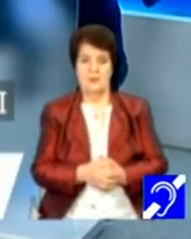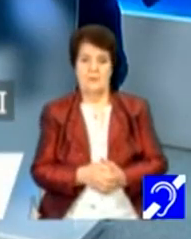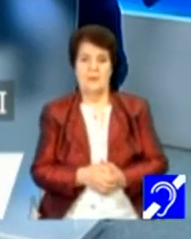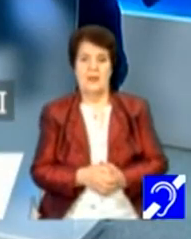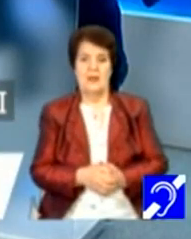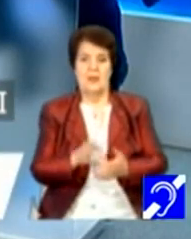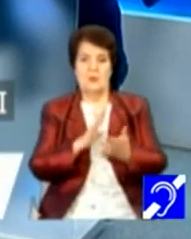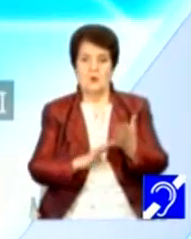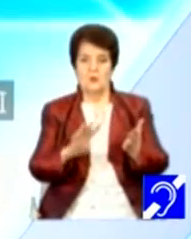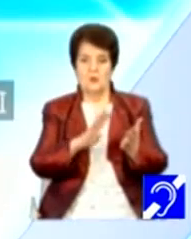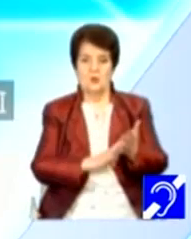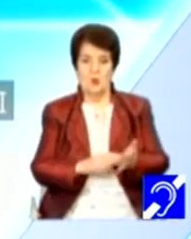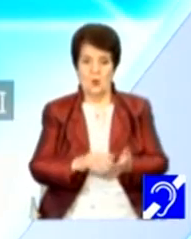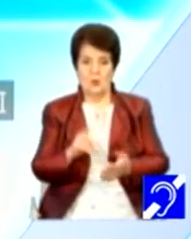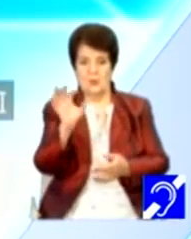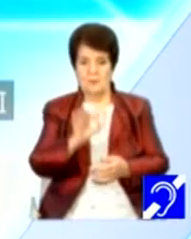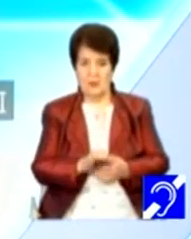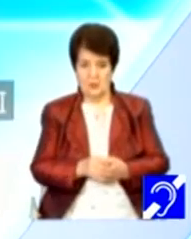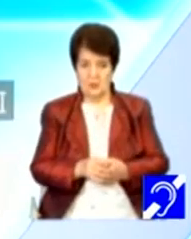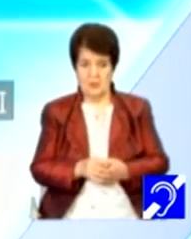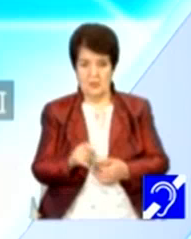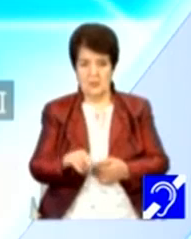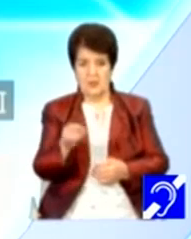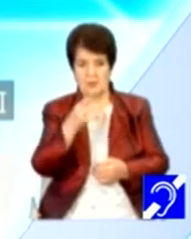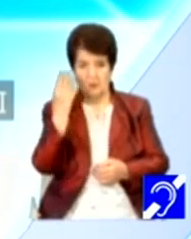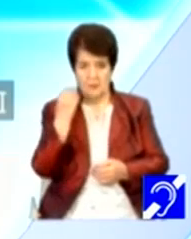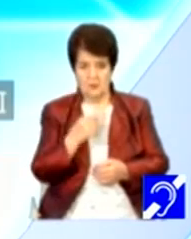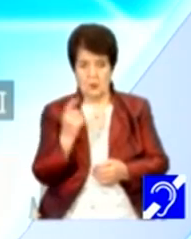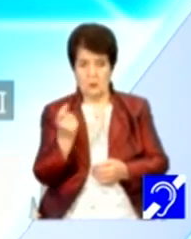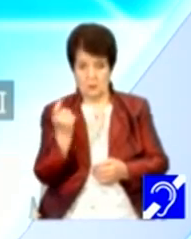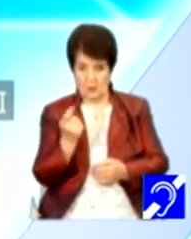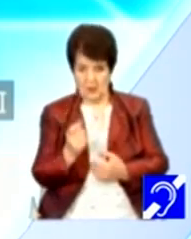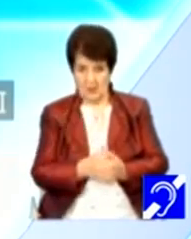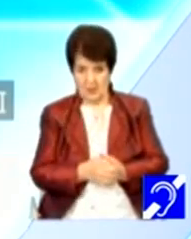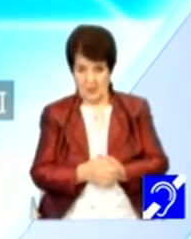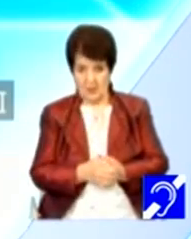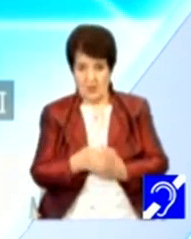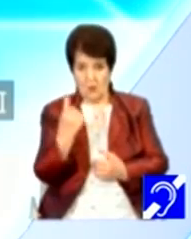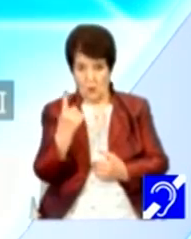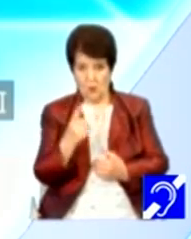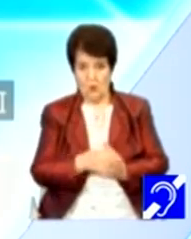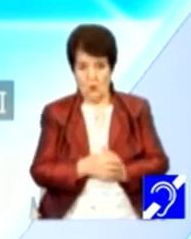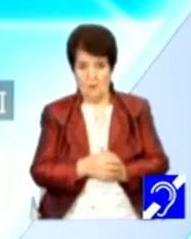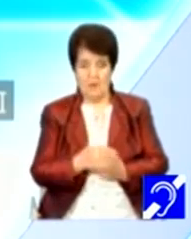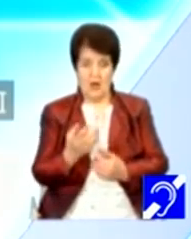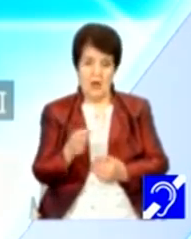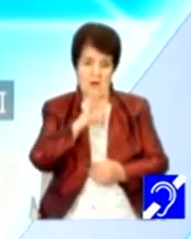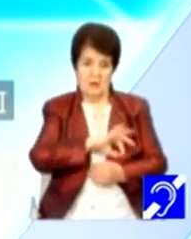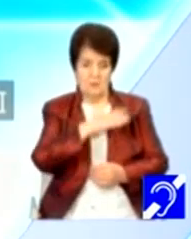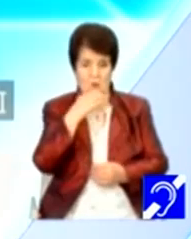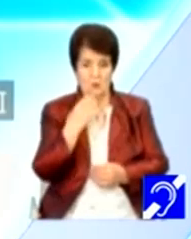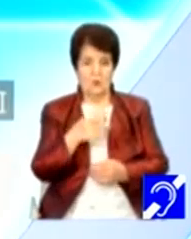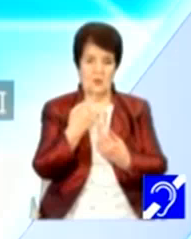99% din locuitorii Republicii Moldova se declară gospodari. unul mai a avut, unul mai puțin a